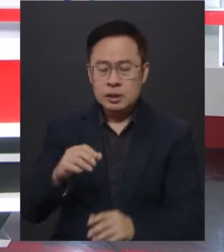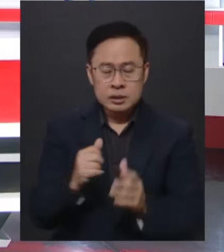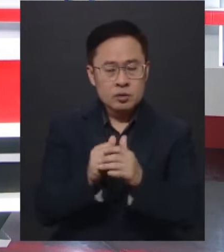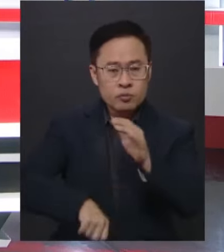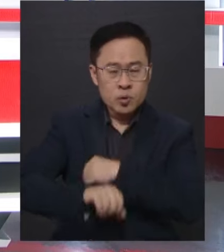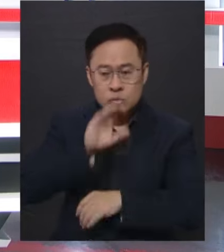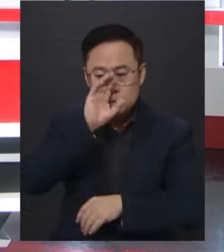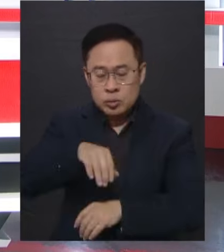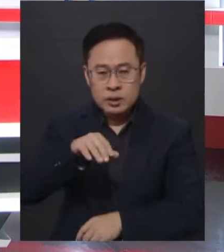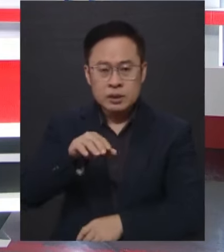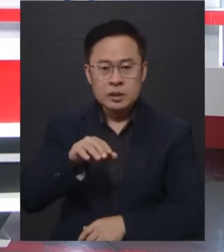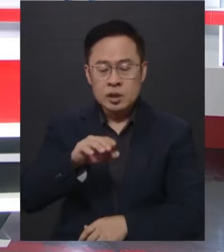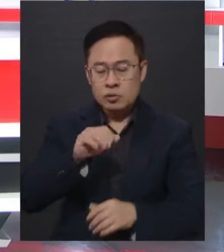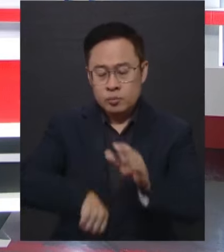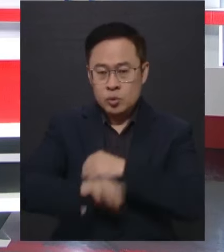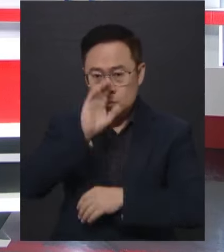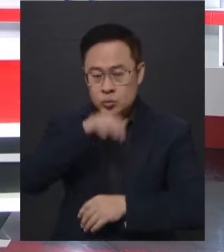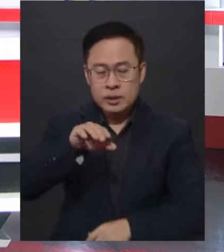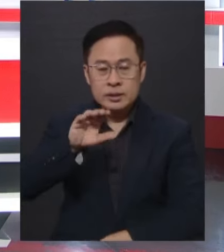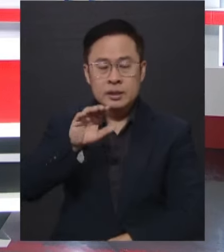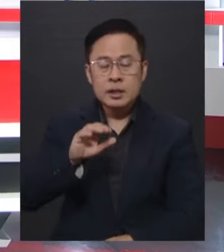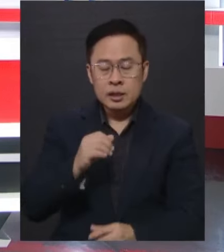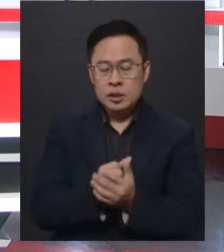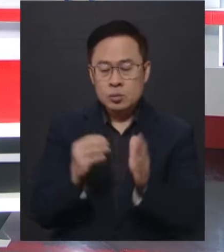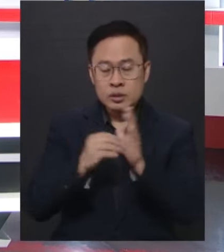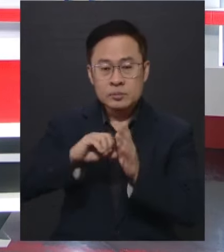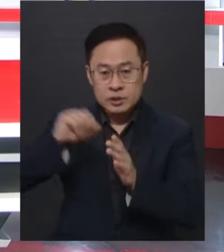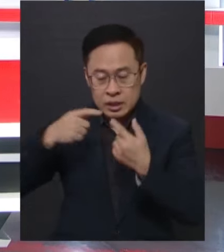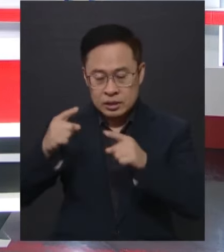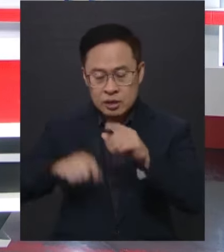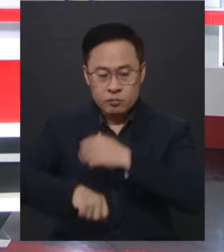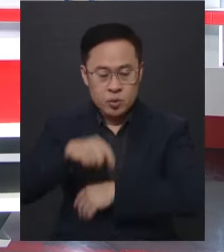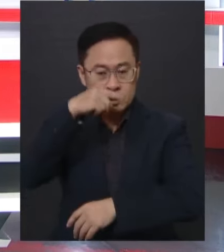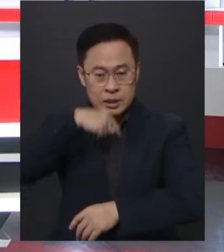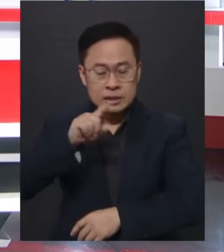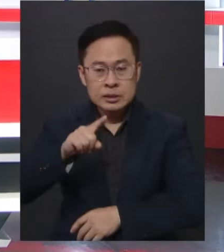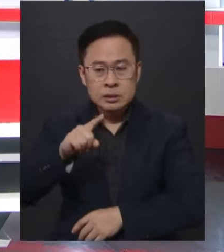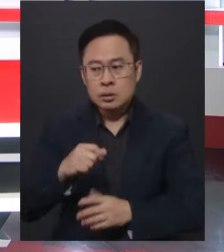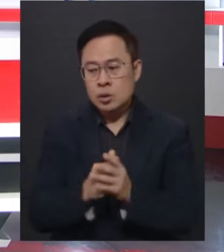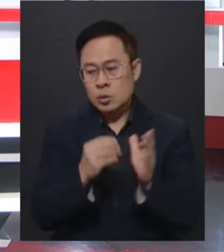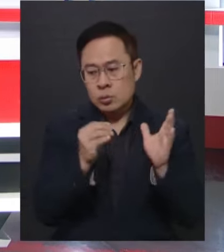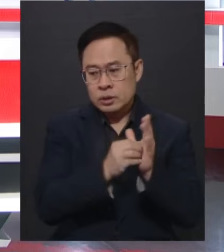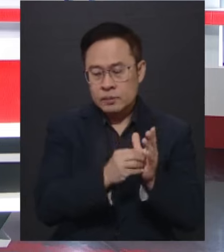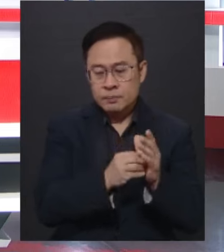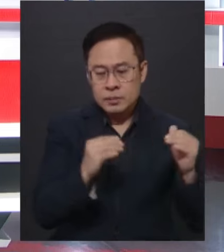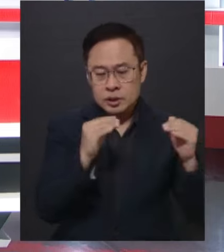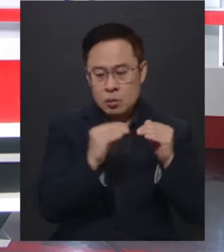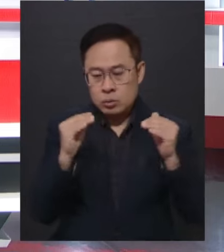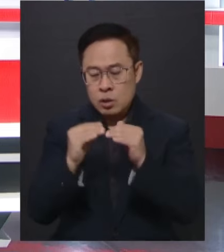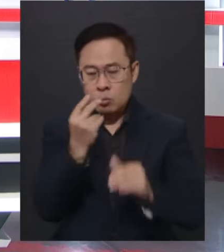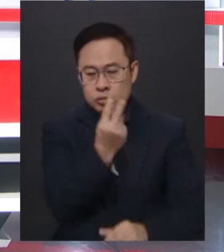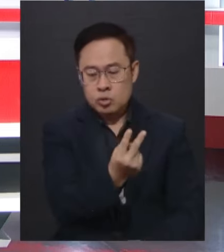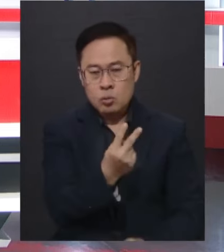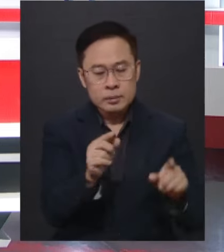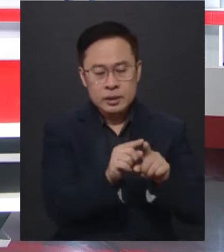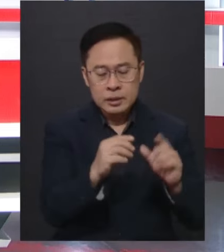Cupแต่ว่าตอนนั้นเนี่ยในบอลถ้วยแบงค็อกชนะไงแต่พอในเกมลีกเมื่อวานสะดุดนะครับก็เท่ากับว่าสะดุดในลีก 2เกมติดนอกเหนือจากหัวตารางเมื่อ